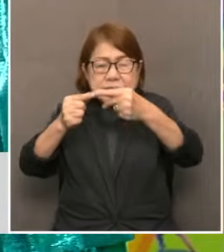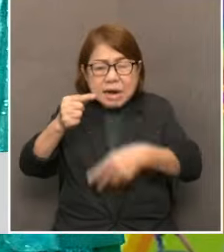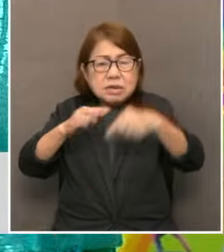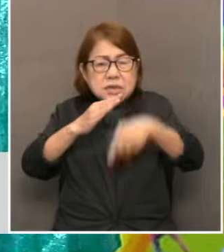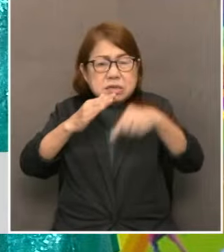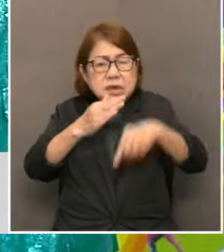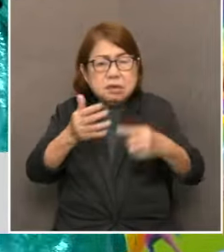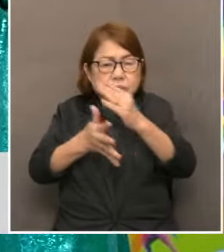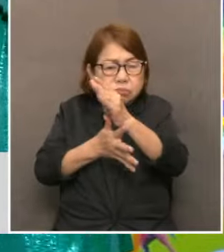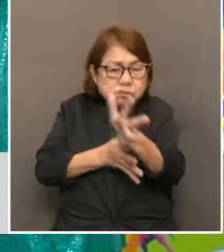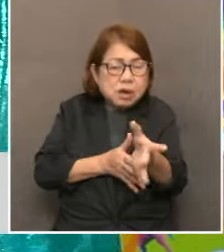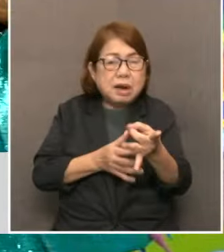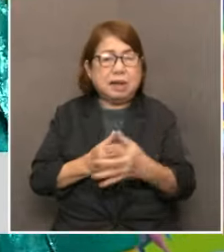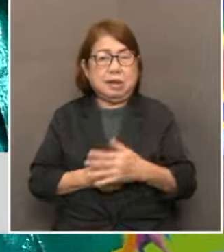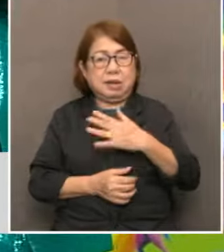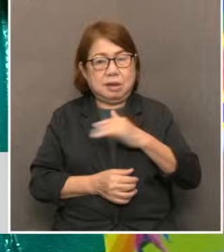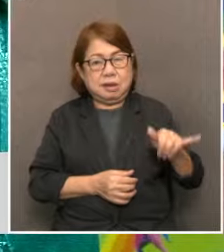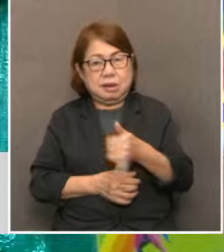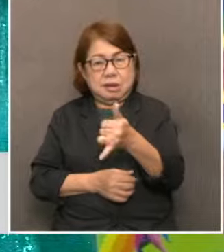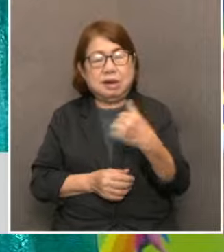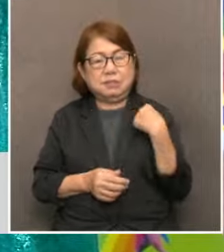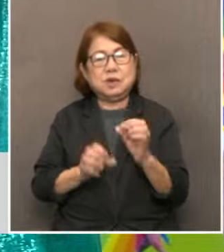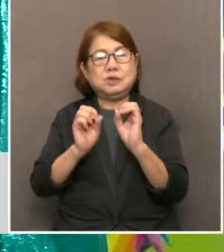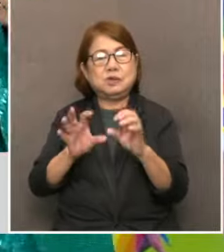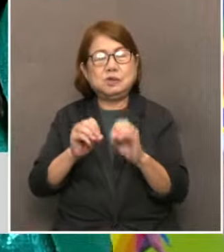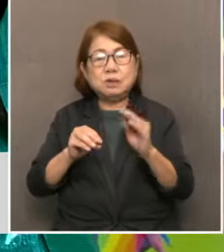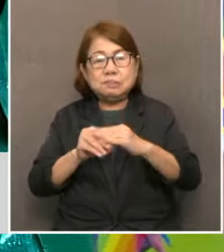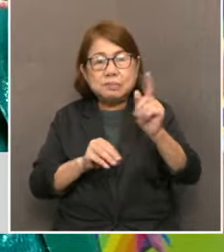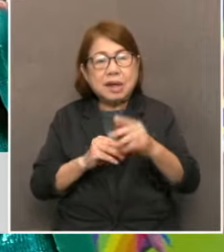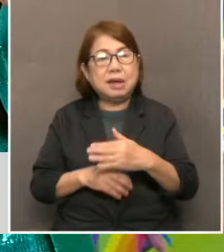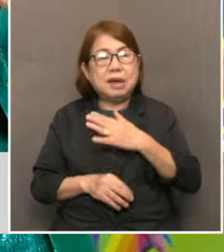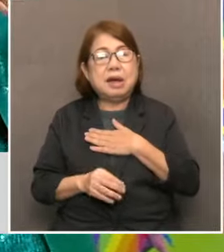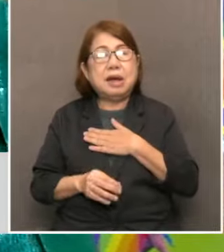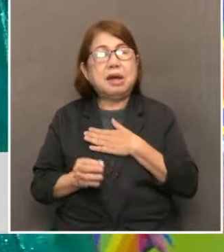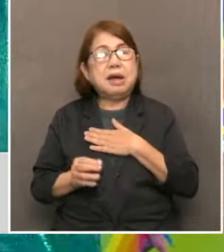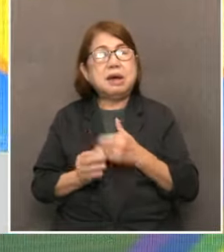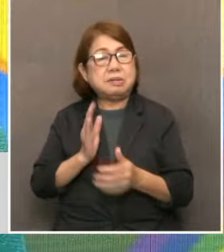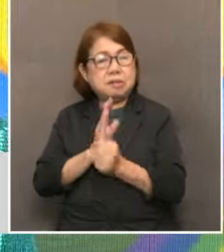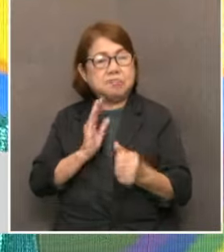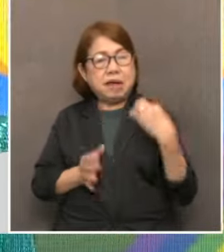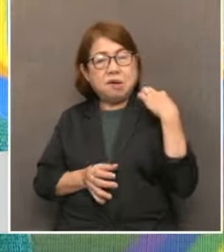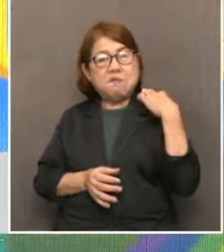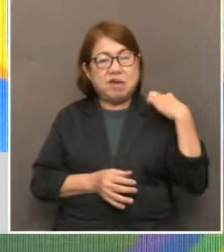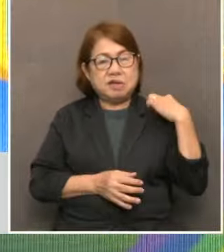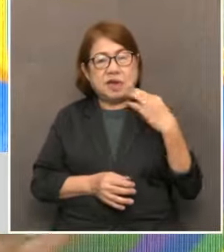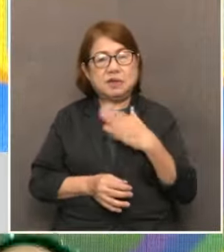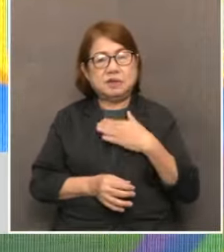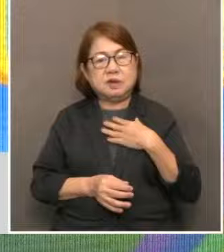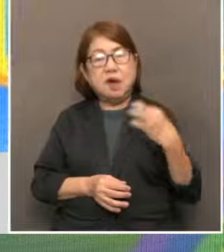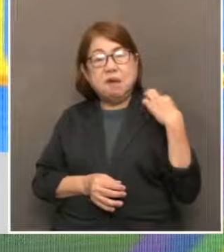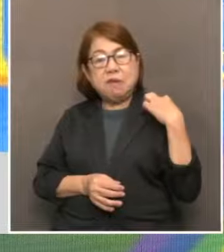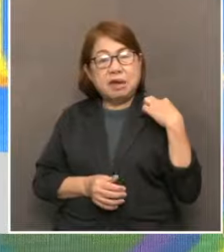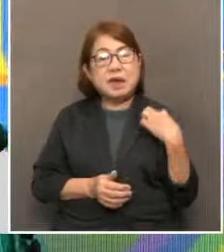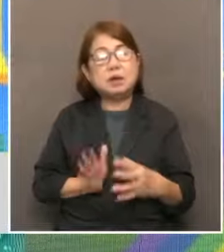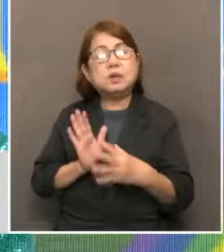ผมแล้วก็มีวันที่พี่อาร์ตมาสอนเพิ่มด้วยเรื่องของพี่อาร์ตเนี่ยถนัดด้านแฟชั่นเนาะแล้วเราก็ใช้แฟชั่นเนี่ยช่วยน้องๆที่อยู่ในวงการ